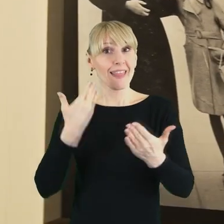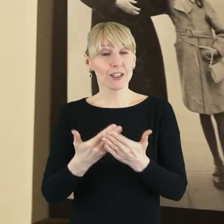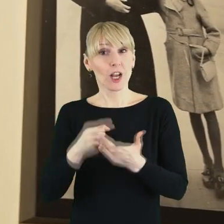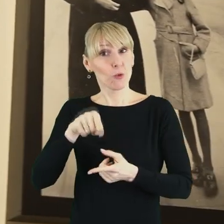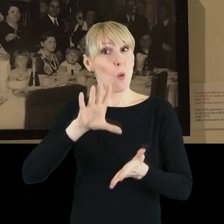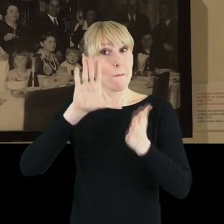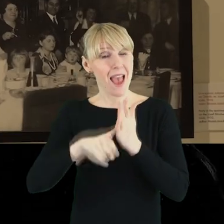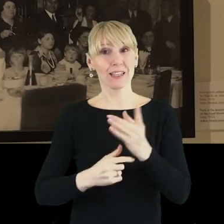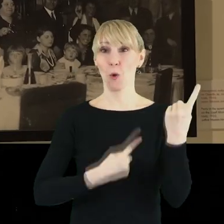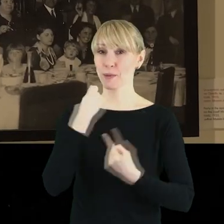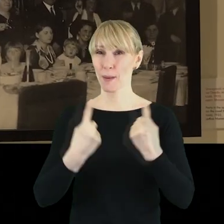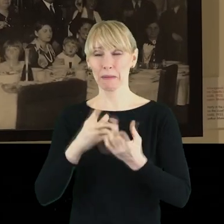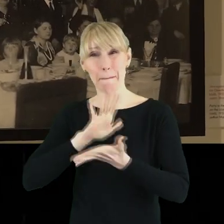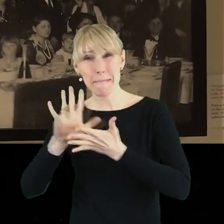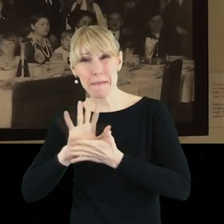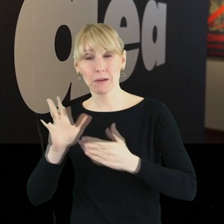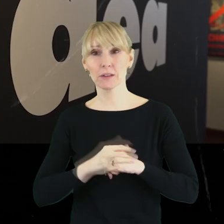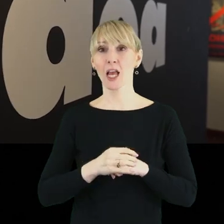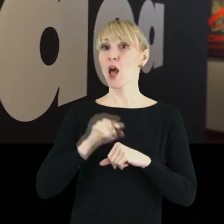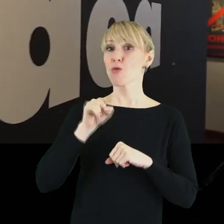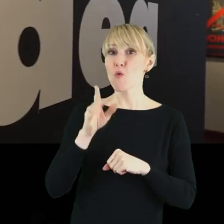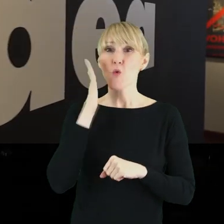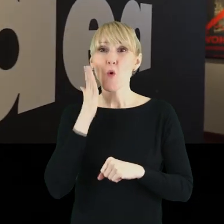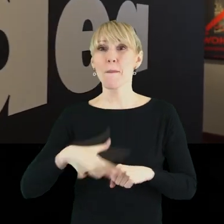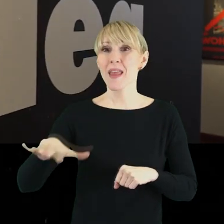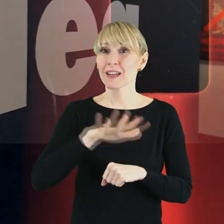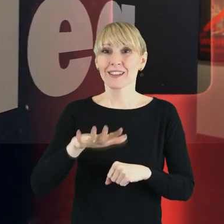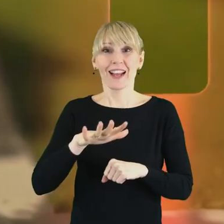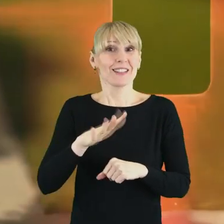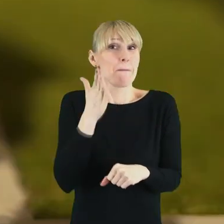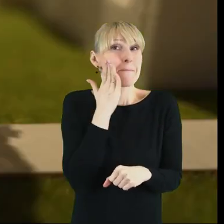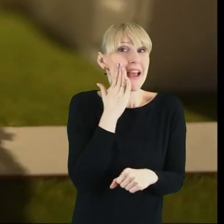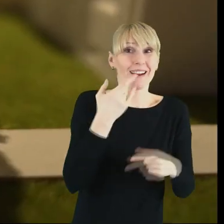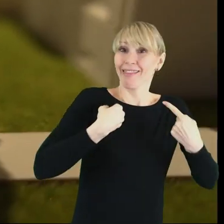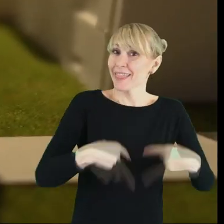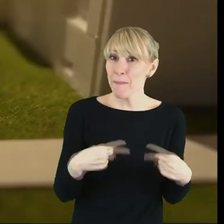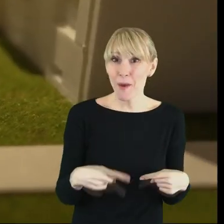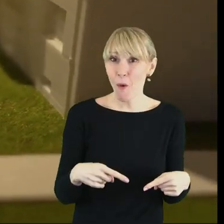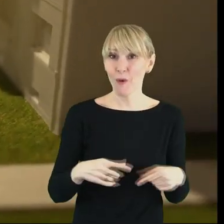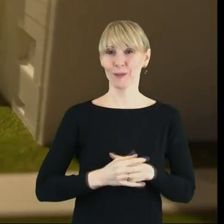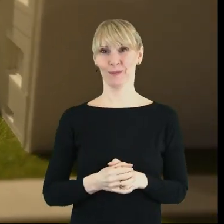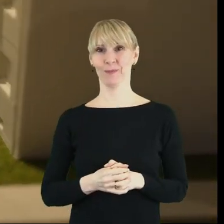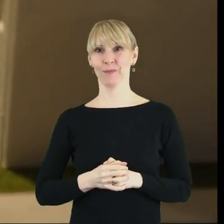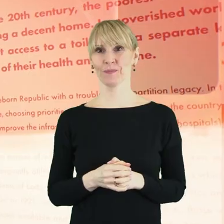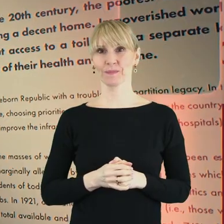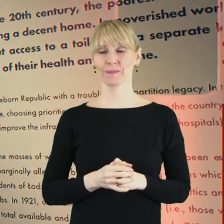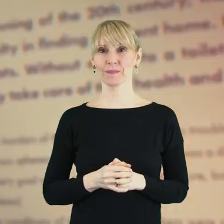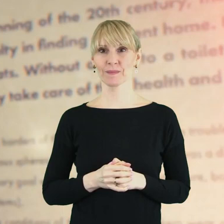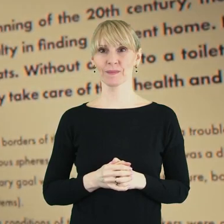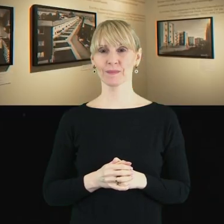bowiem miasto przemysłowe, miasto zaniedbane, którego mieszkańcy cierpieli z powodu głodu mieszkaniowego.